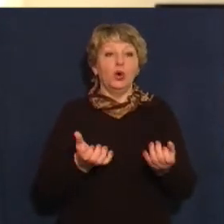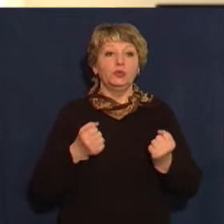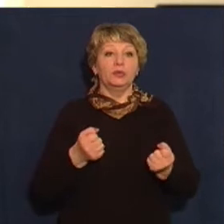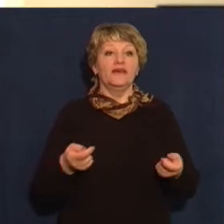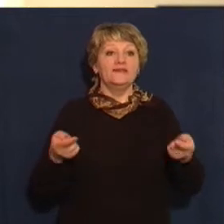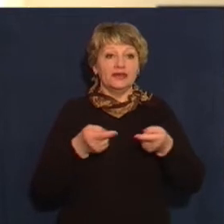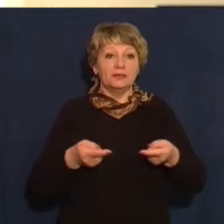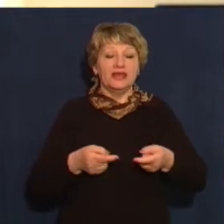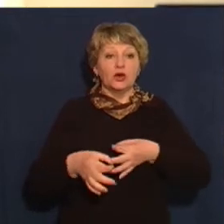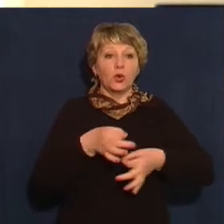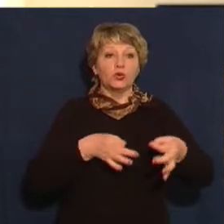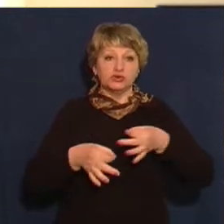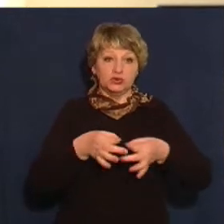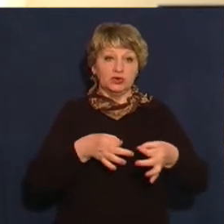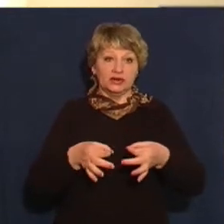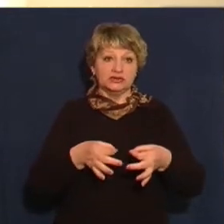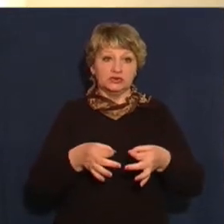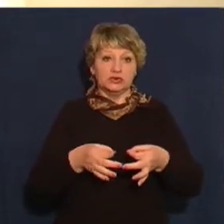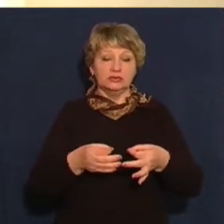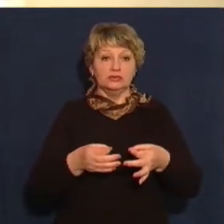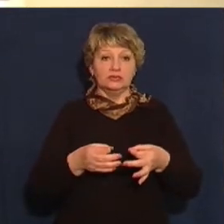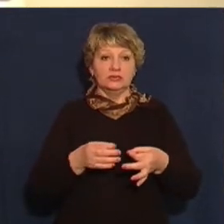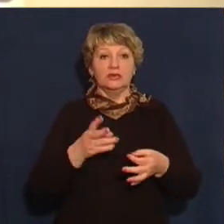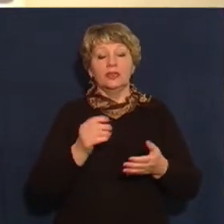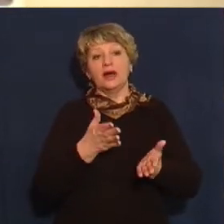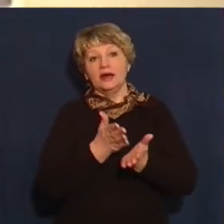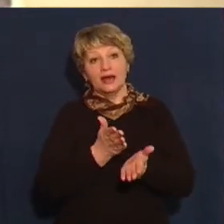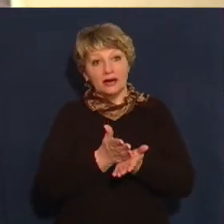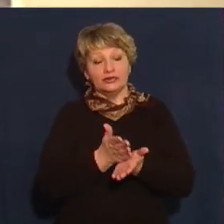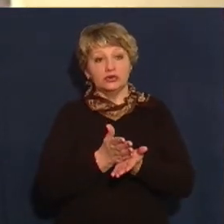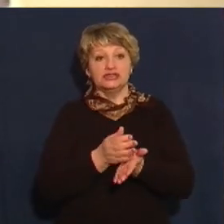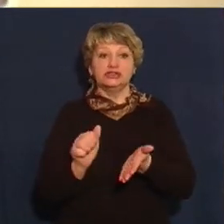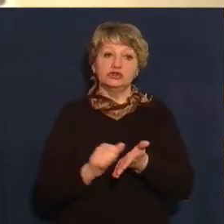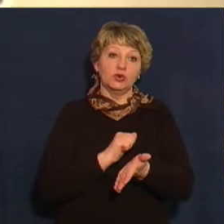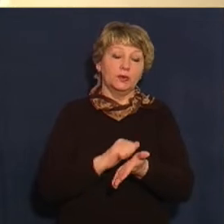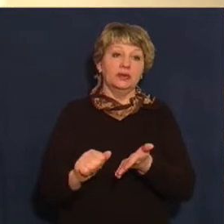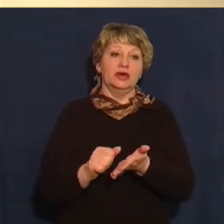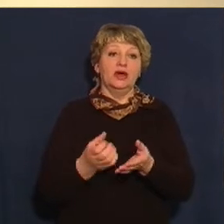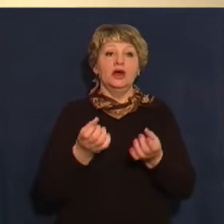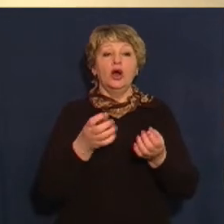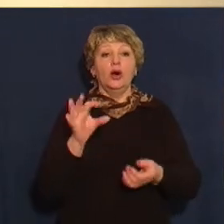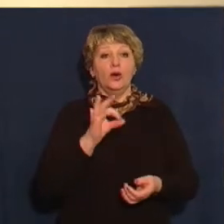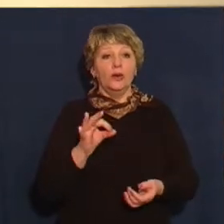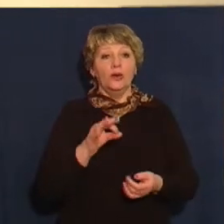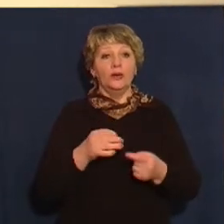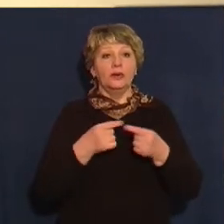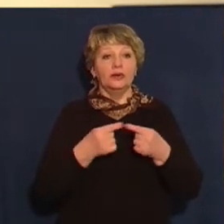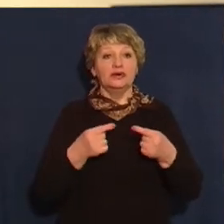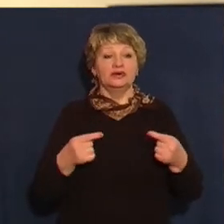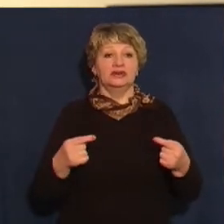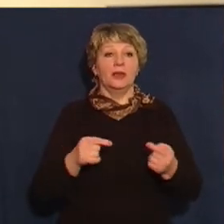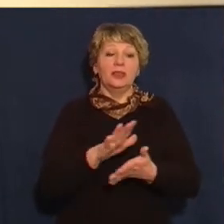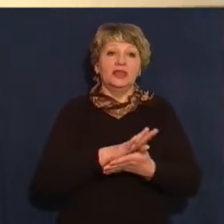відповідну консультацію стосовно наявності документів правостановчих,